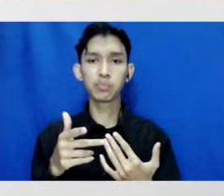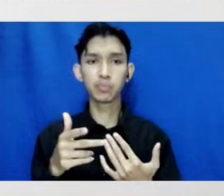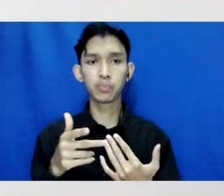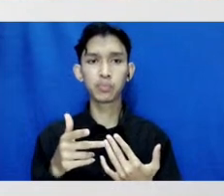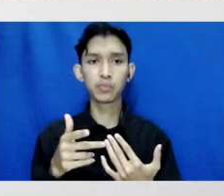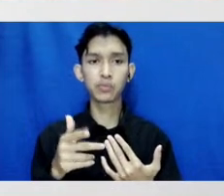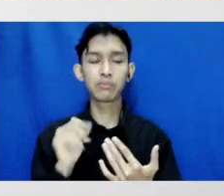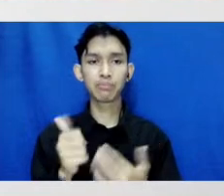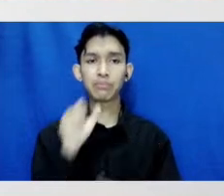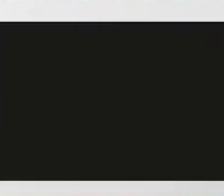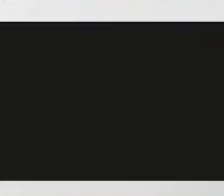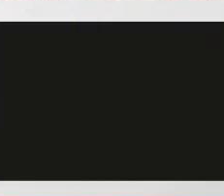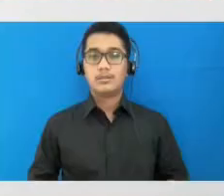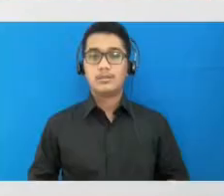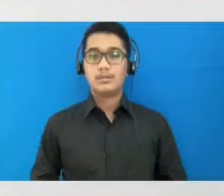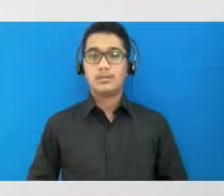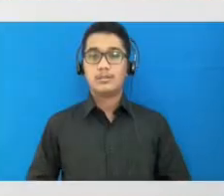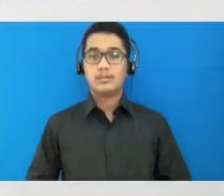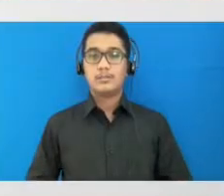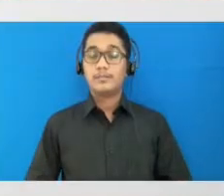bisa dibilang